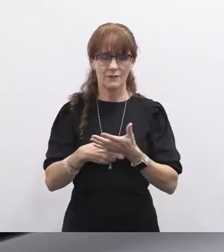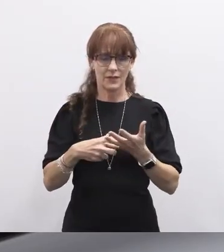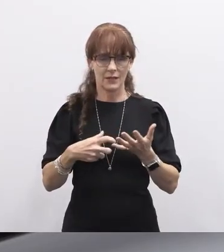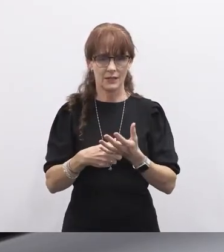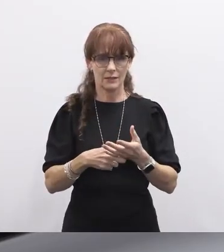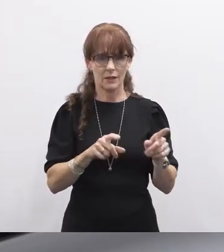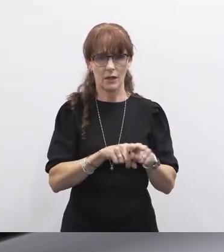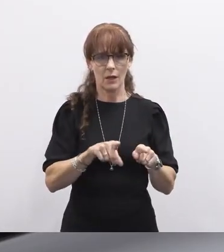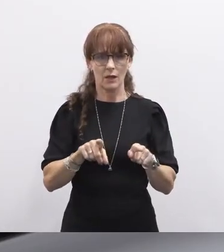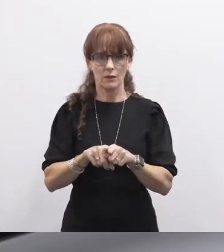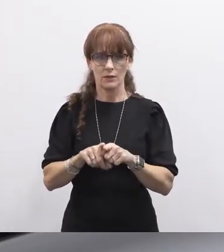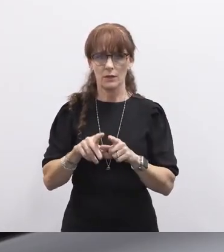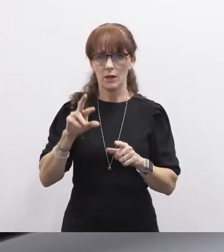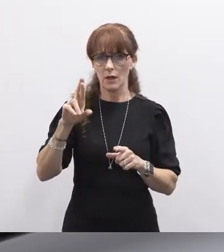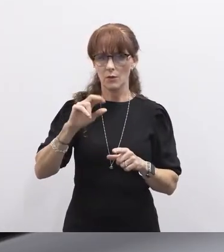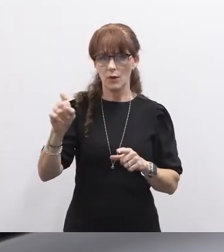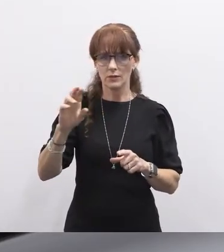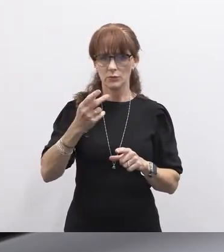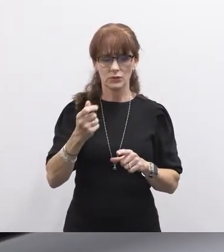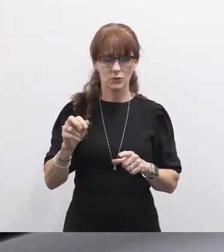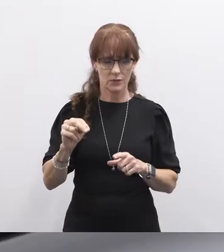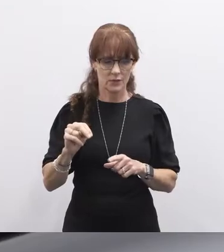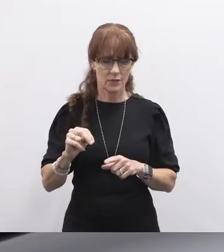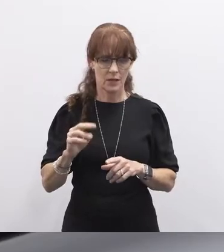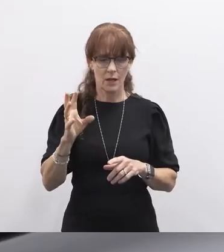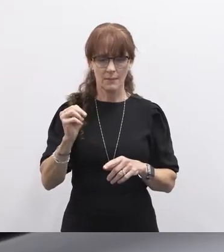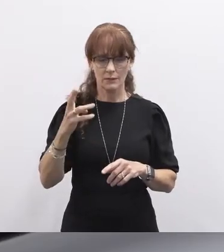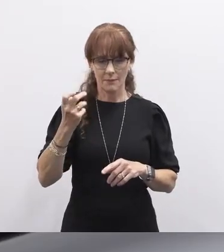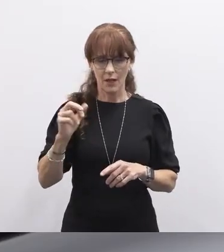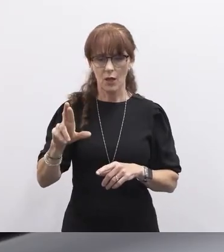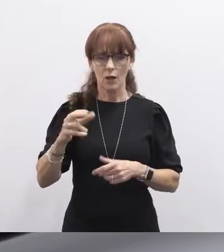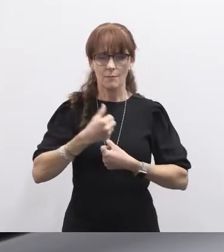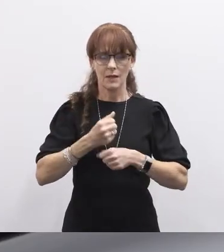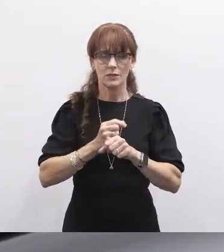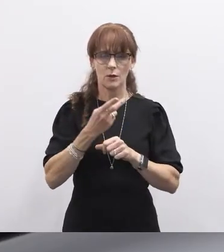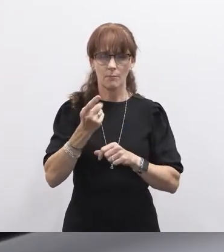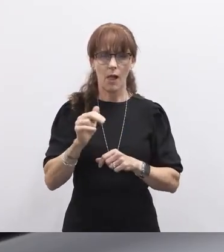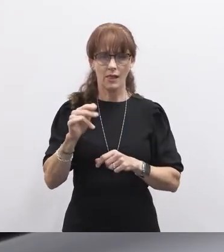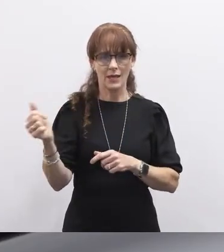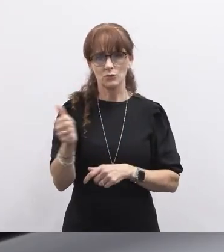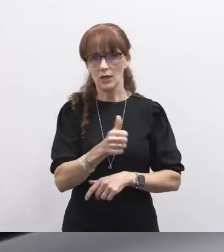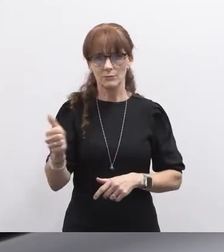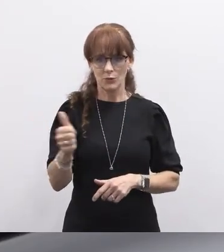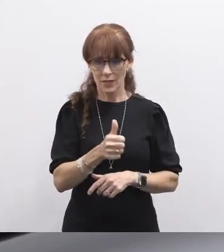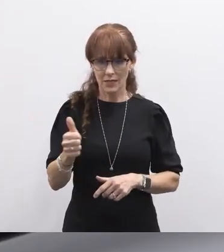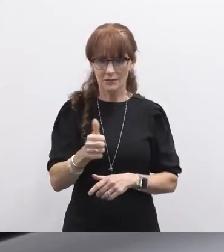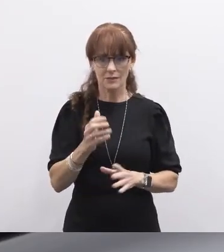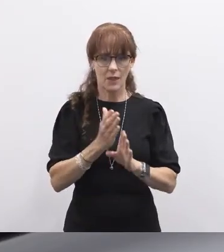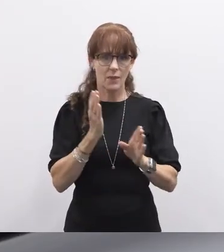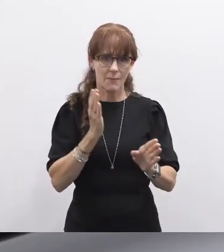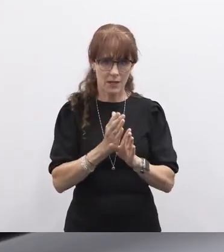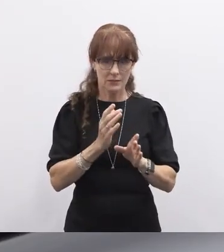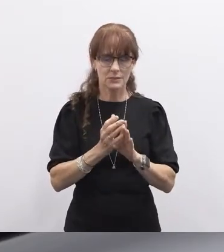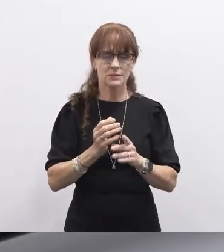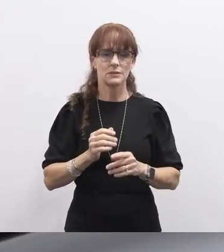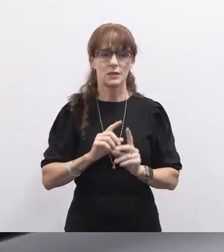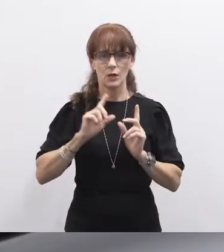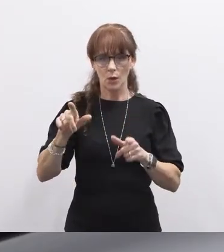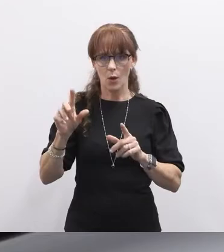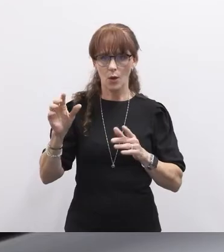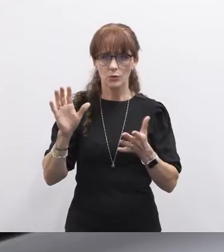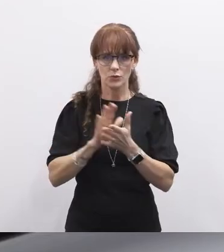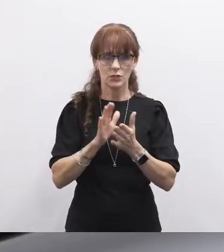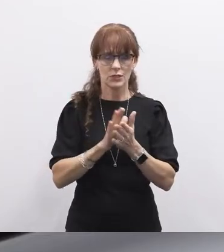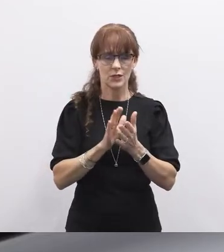អរគុណដោយបានជួយទិញ ticket សម្រាប់ចែកចាយឲ្យគ្នាផ្សេងៗអាចទៅចូលរួមបានណាហើយលោក Miller ក្នុងការប្រឹង